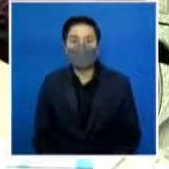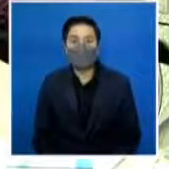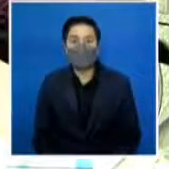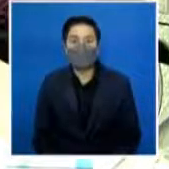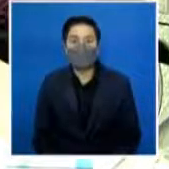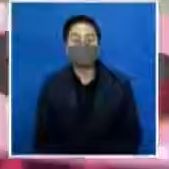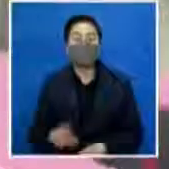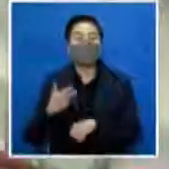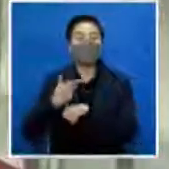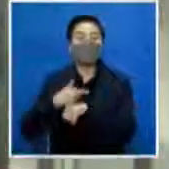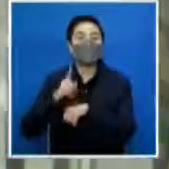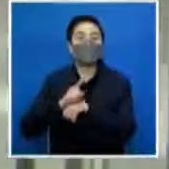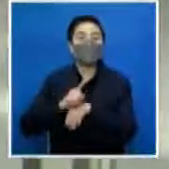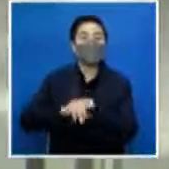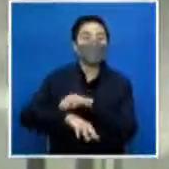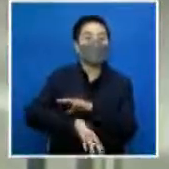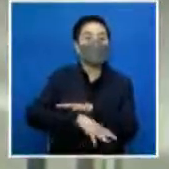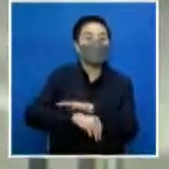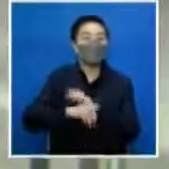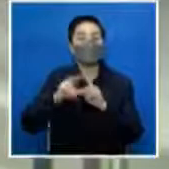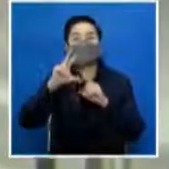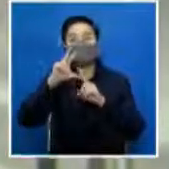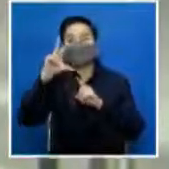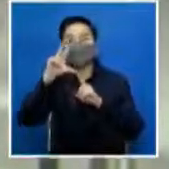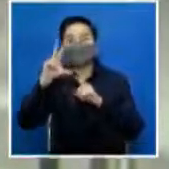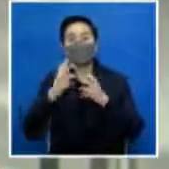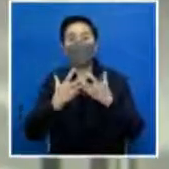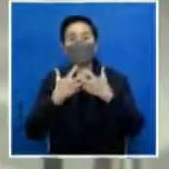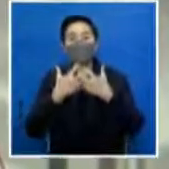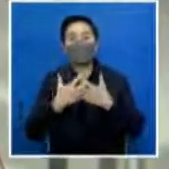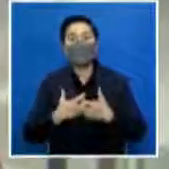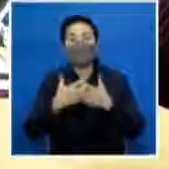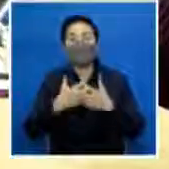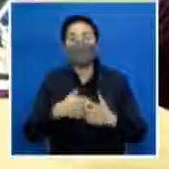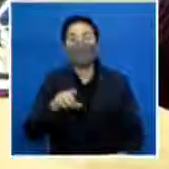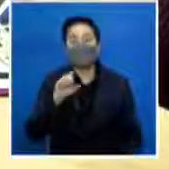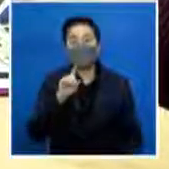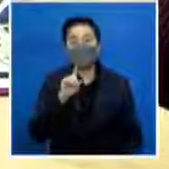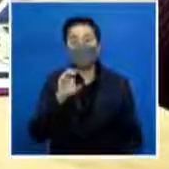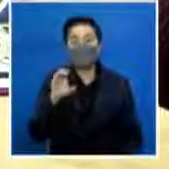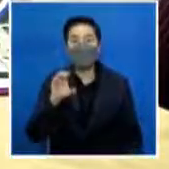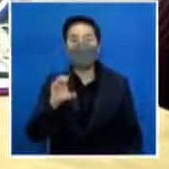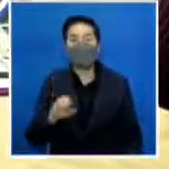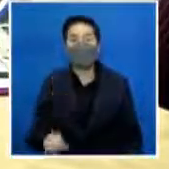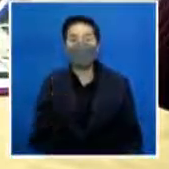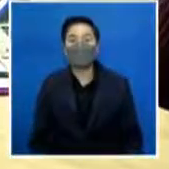ประธานกรรมการสุ่มจับลูกบอลลูกที่3ใช้กับเครื่องออกรางวัลหลักร้อย